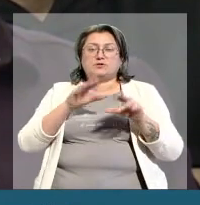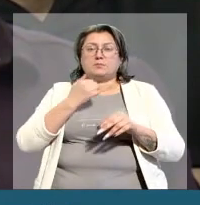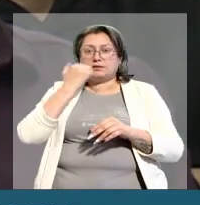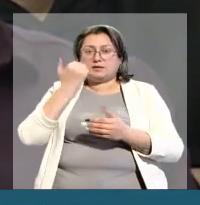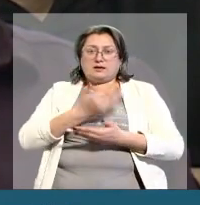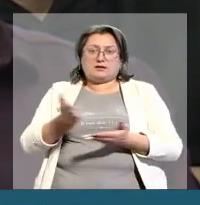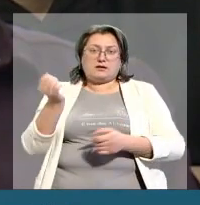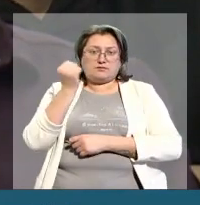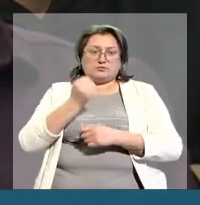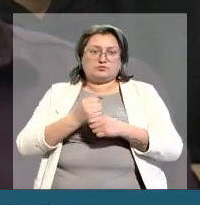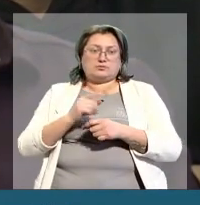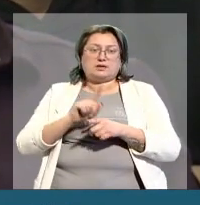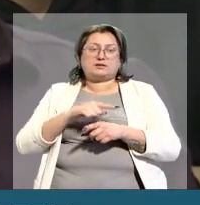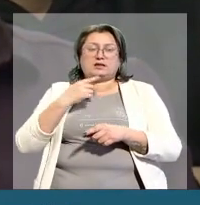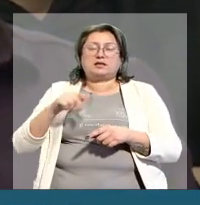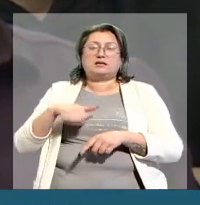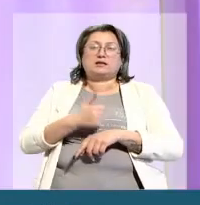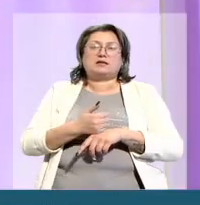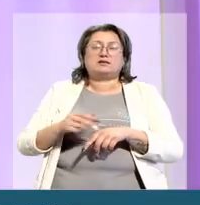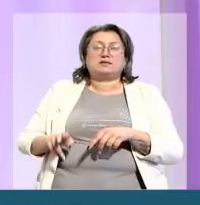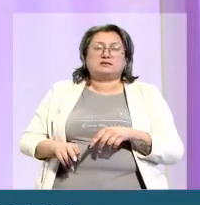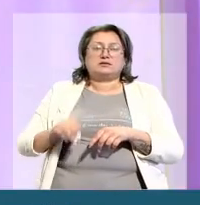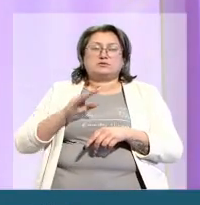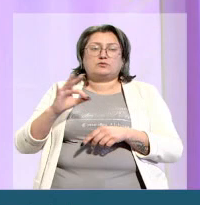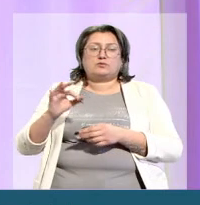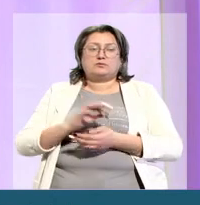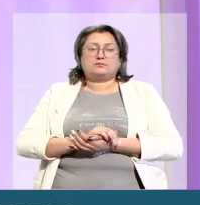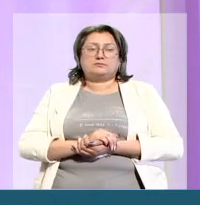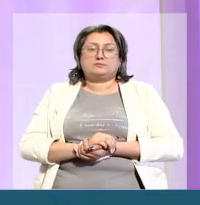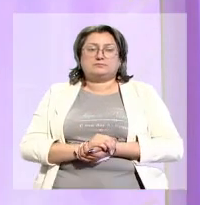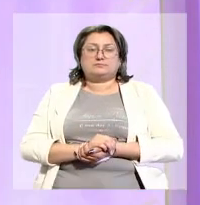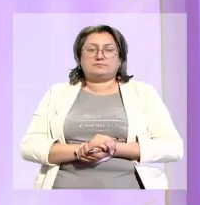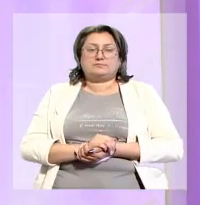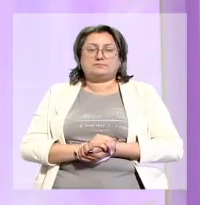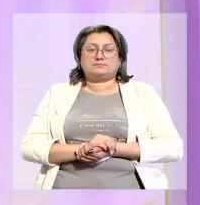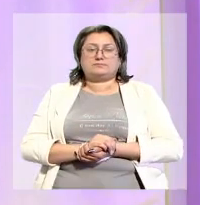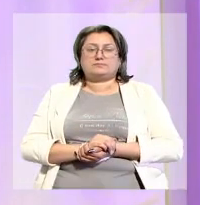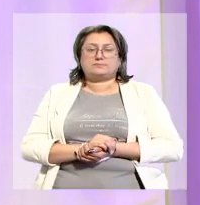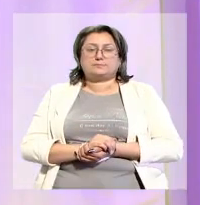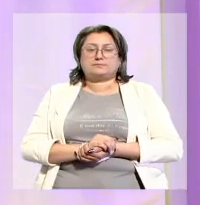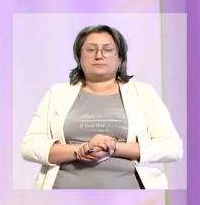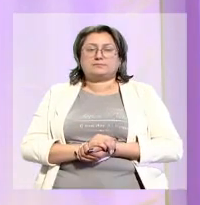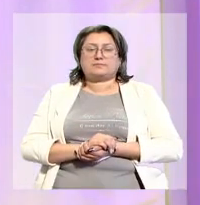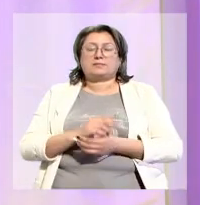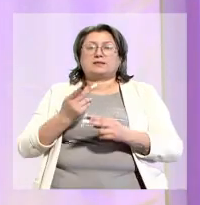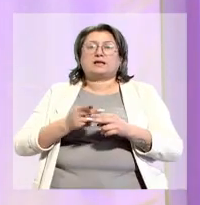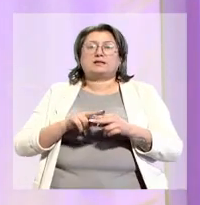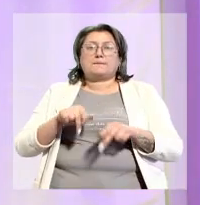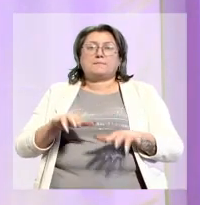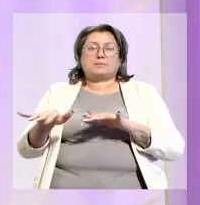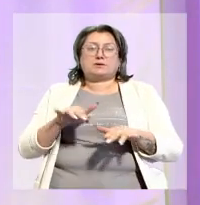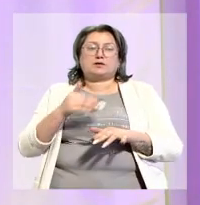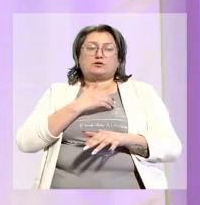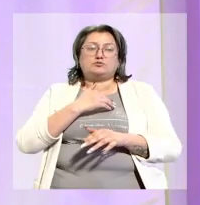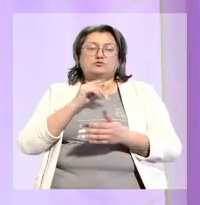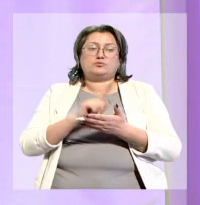бас директоры Василий Розинов осылай деді. Я хотел бы, чтобы вы все улыбались и смеялись. Бұл шарада жұмысты ұмытып,